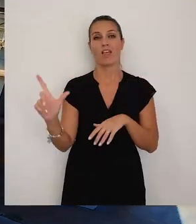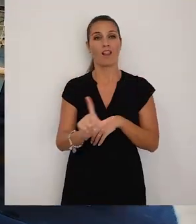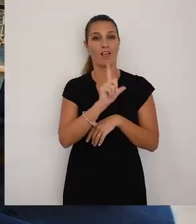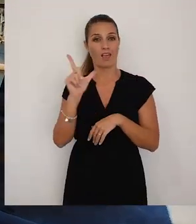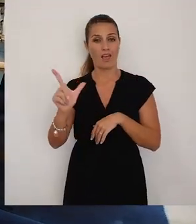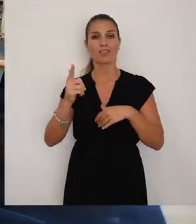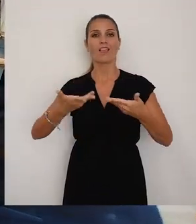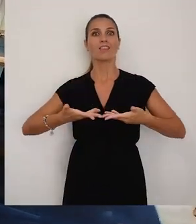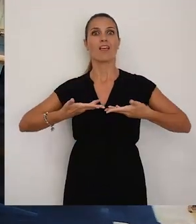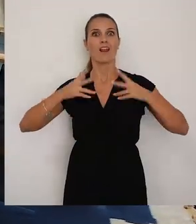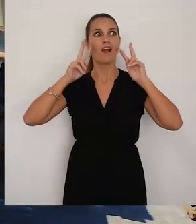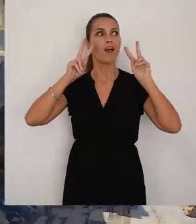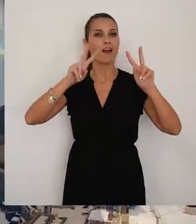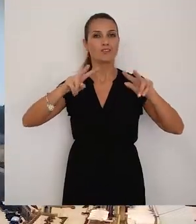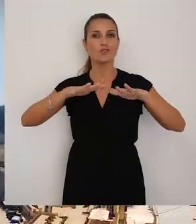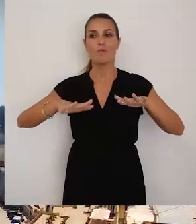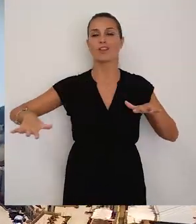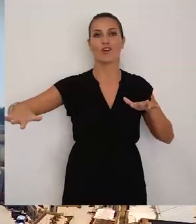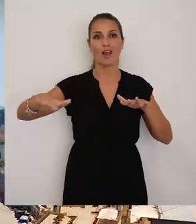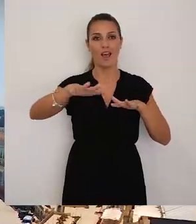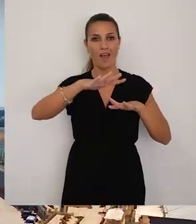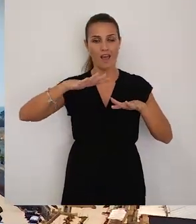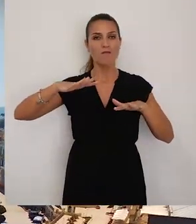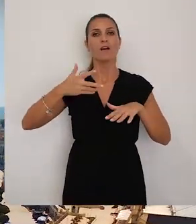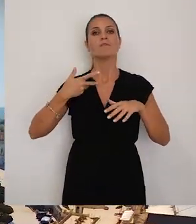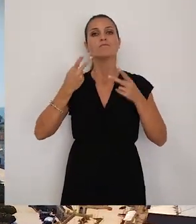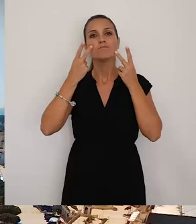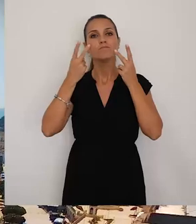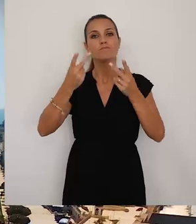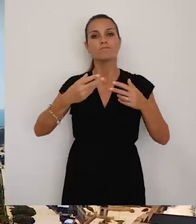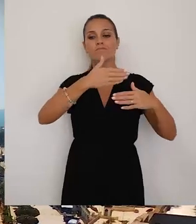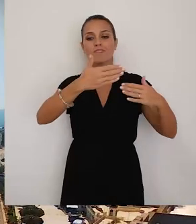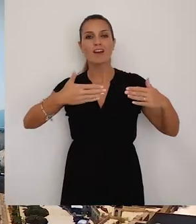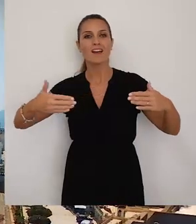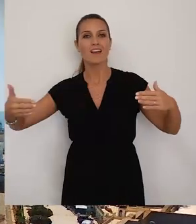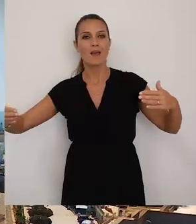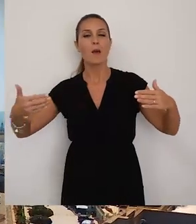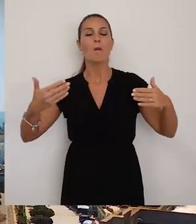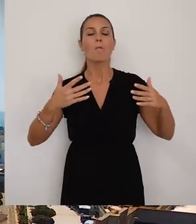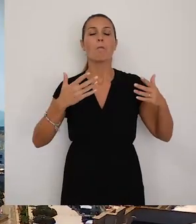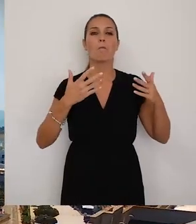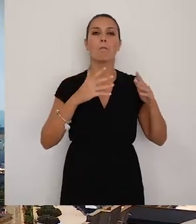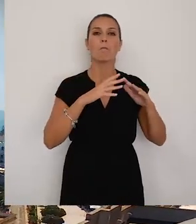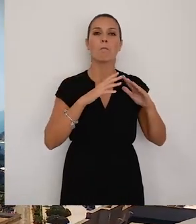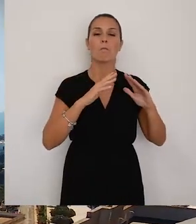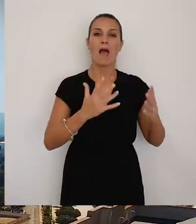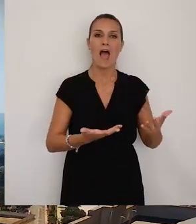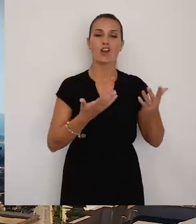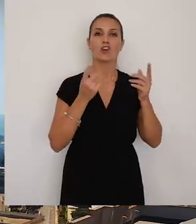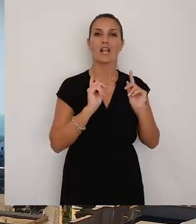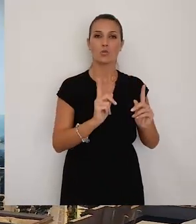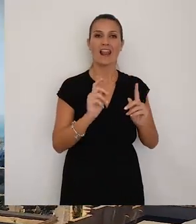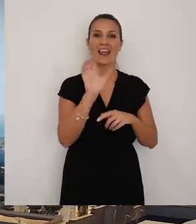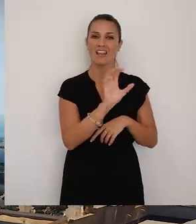Struttura elegante e prestigiosa, dal terrazzo panoramico è possibile ammirare l'ameno paesaggio costiero del Parco Naturale